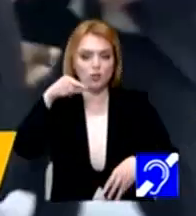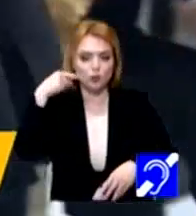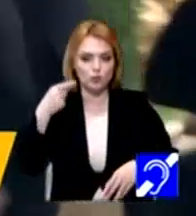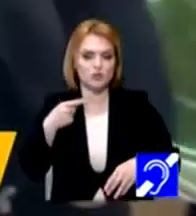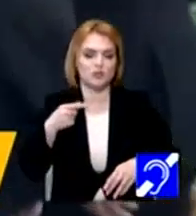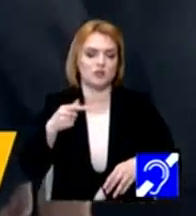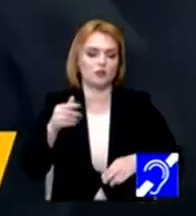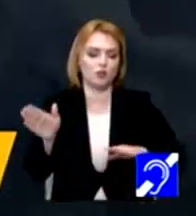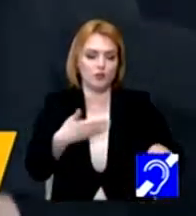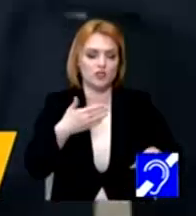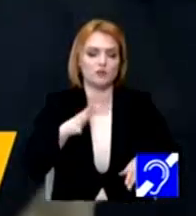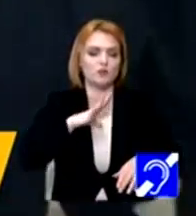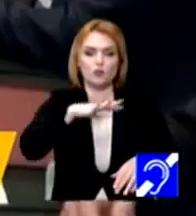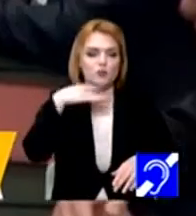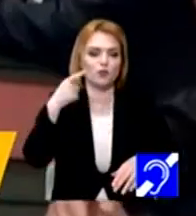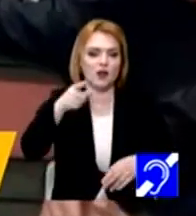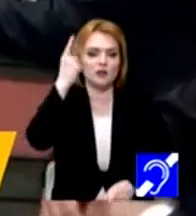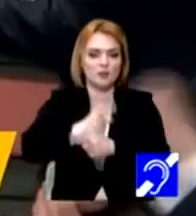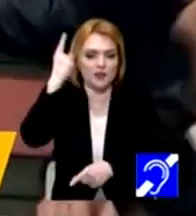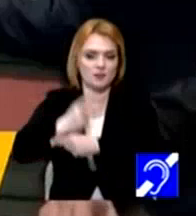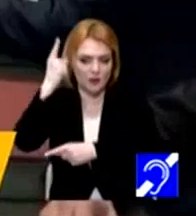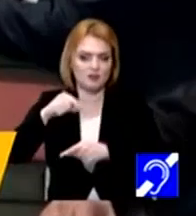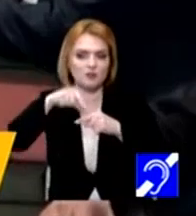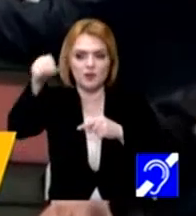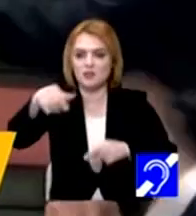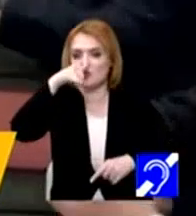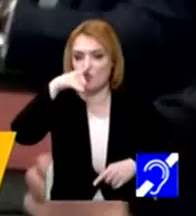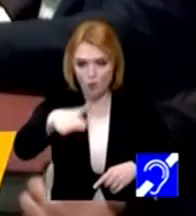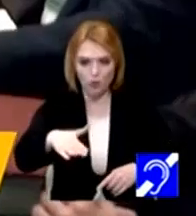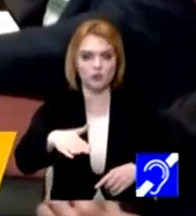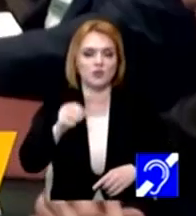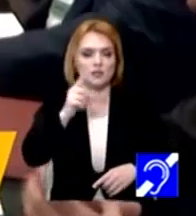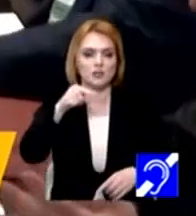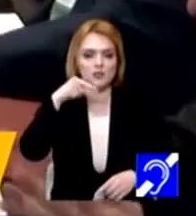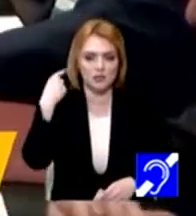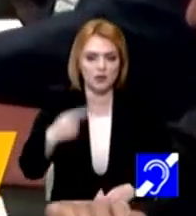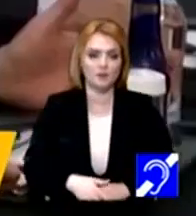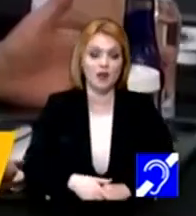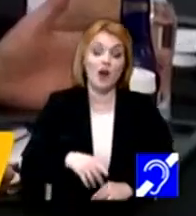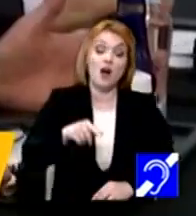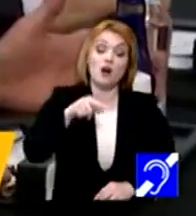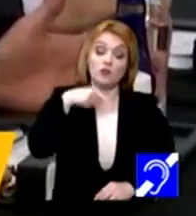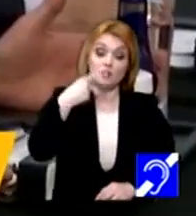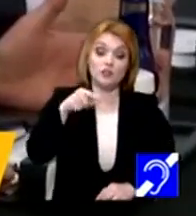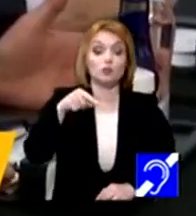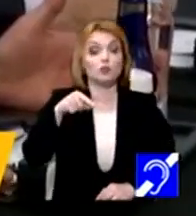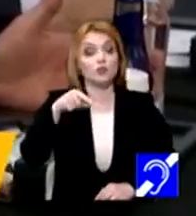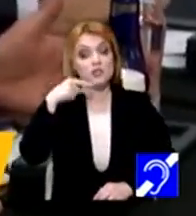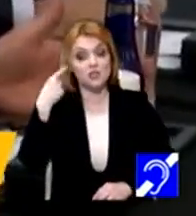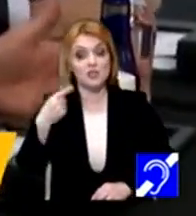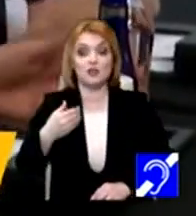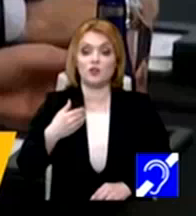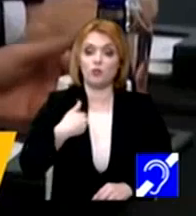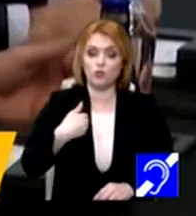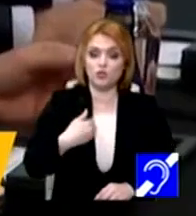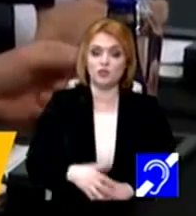mod direct și pe el. În cadrul unei conferințe de presă, Sergei Lavrov a declarat că Rusia vrea ca Ucraina să fie neutră. Cu privire la